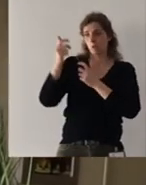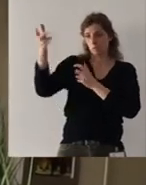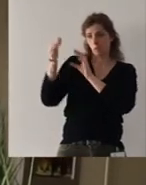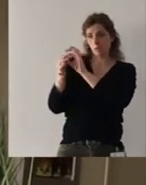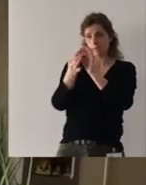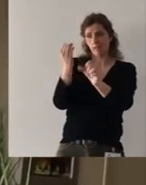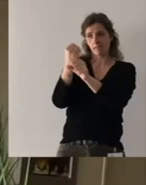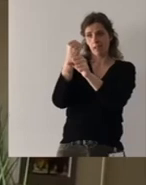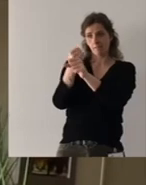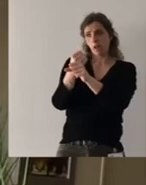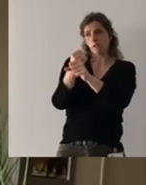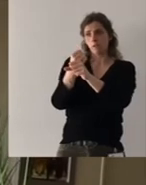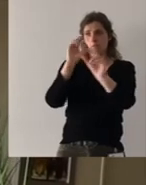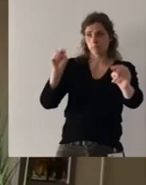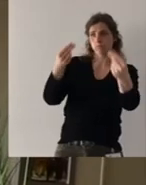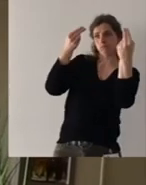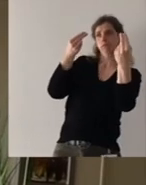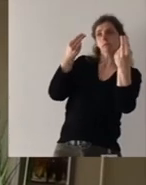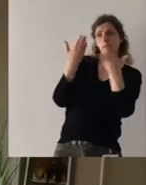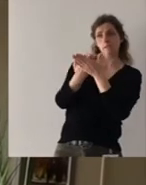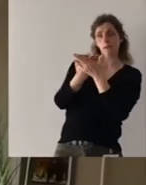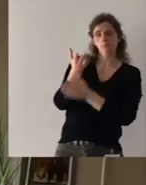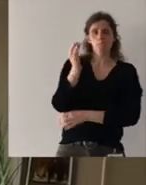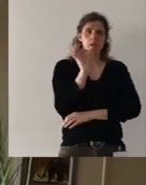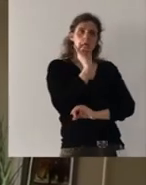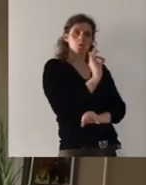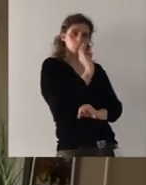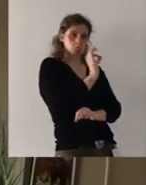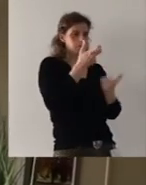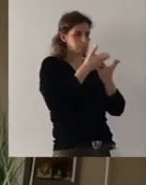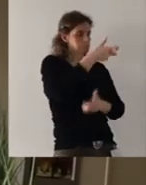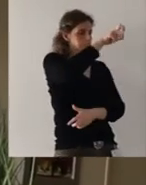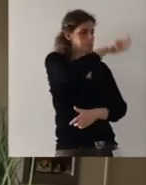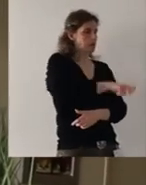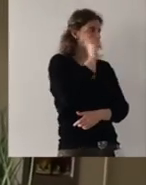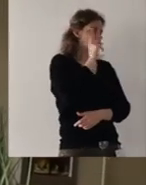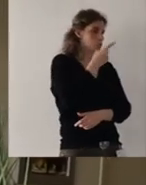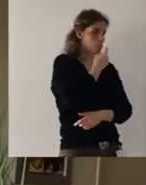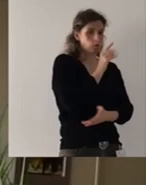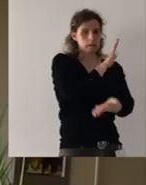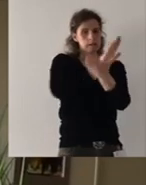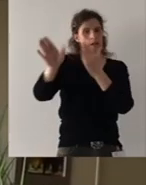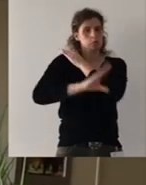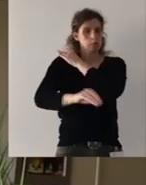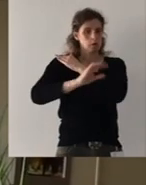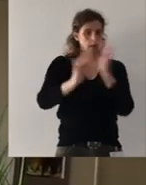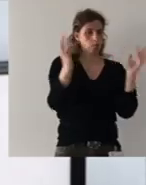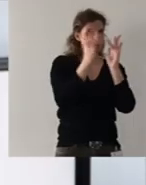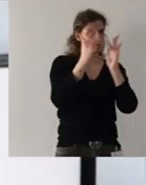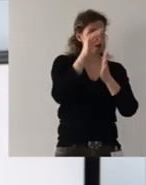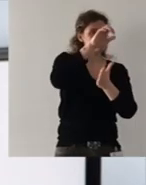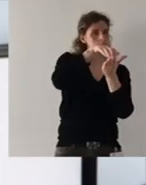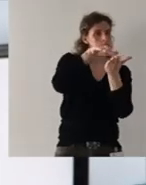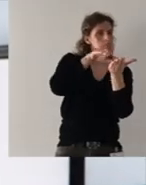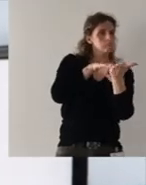vous travaillez sous forme de vidéoconférence. Oui, alors en fait, les personnes sourdes peuvent contacter la secrétaire